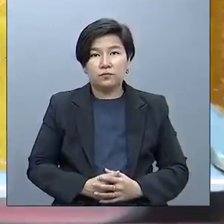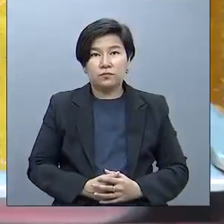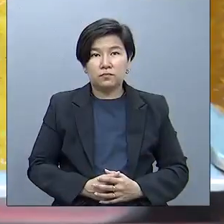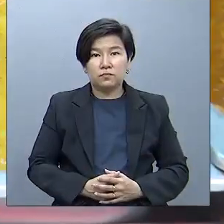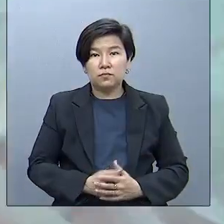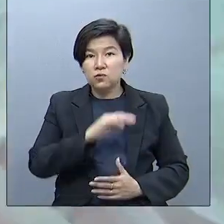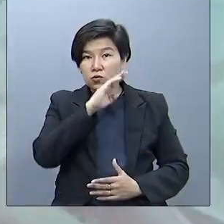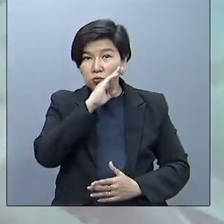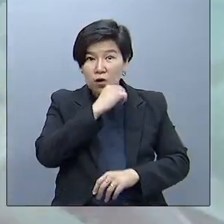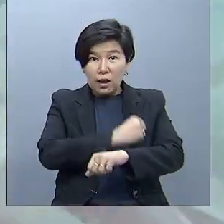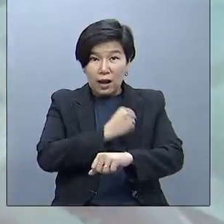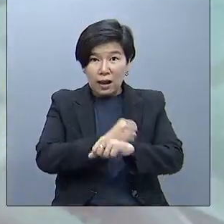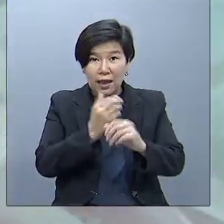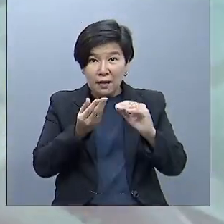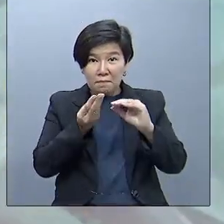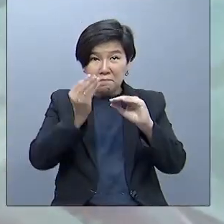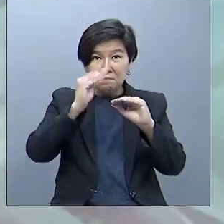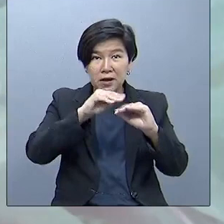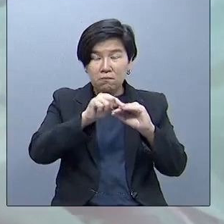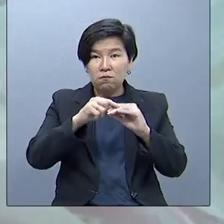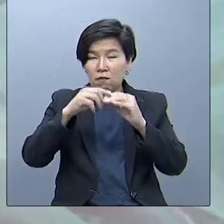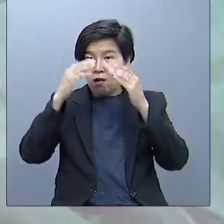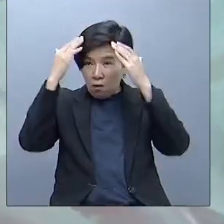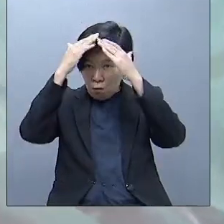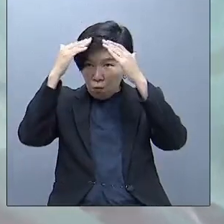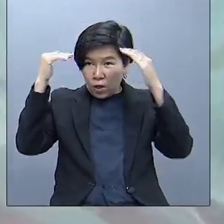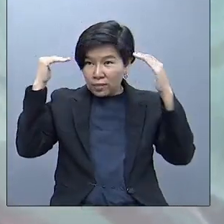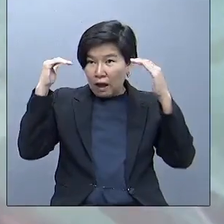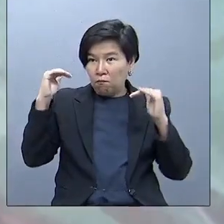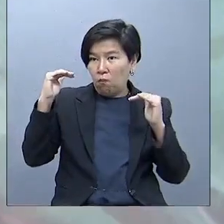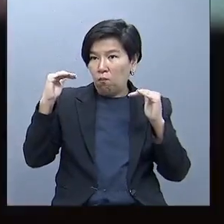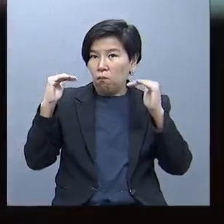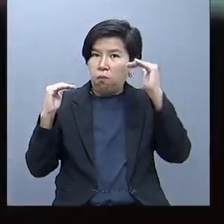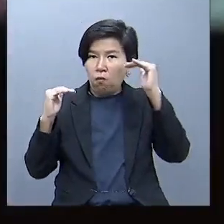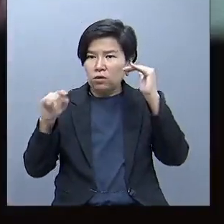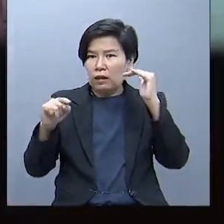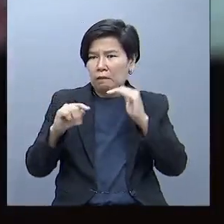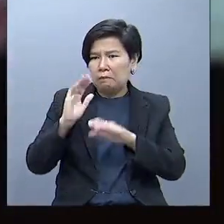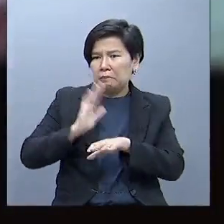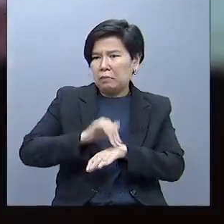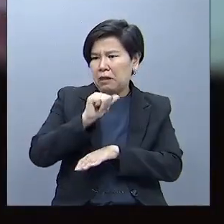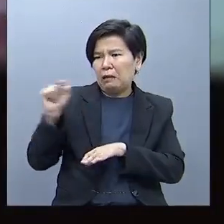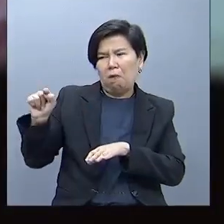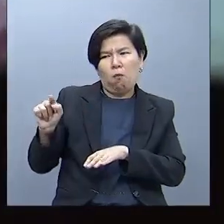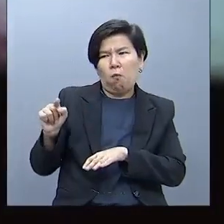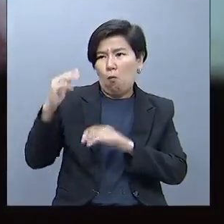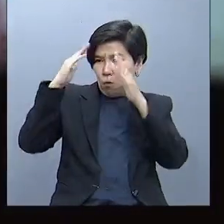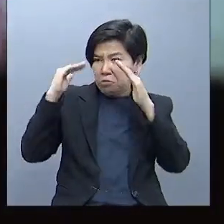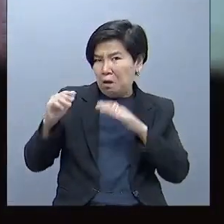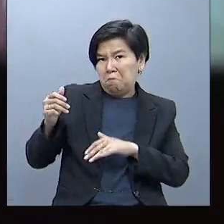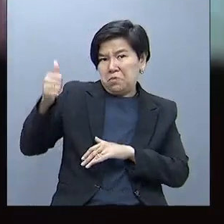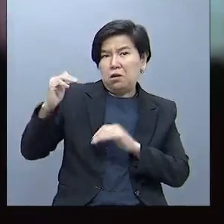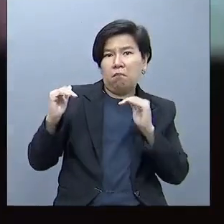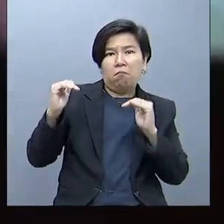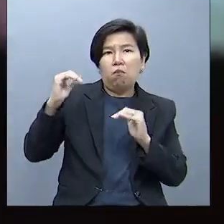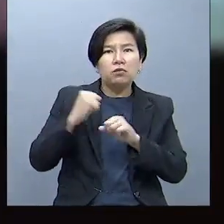ขึ้นจริงแล้วไปสงกวาเวยดนาม ประกอบกบฝีมอแงงานเองเรากสู้เวีดนามไม่ได้แล้วนะเรื่องนี้อาจจะยากต่ารดึงนั